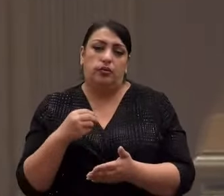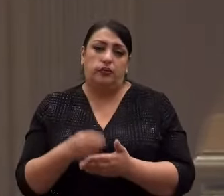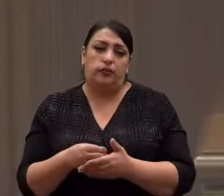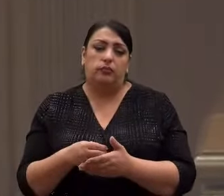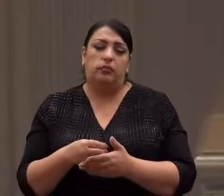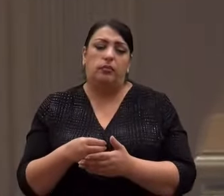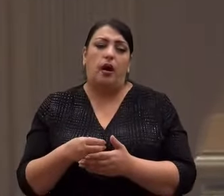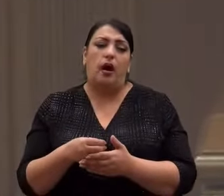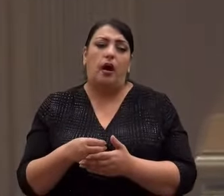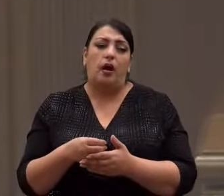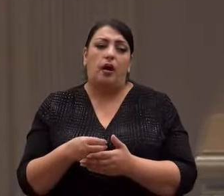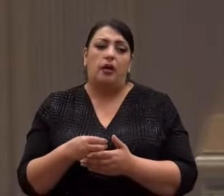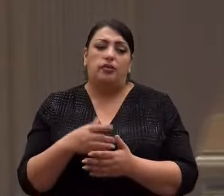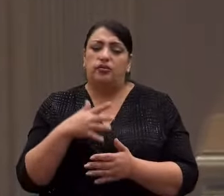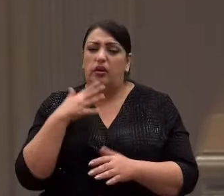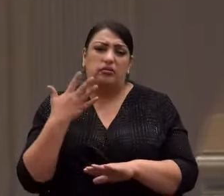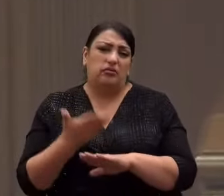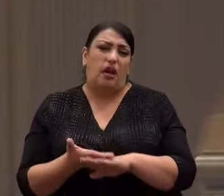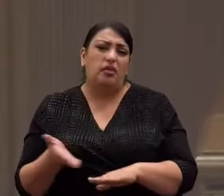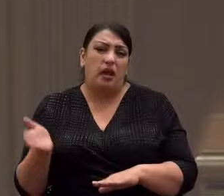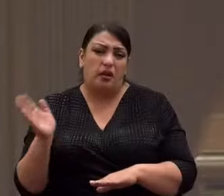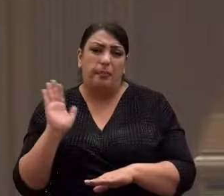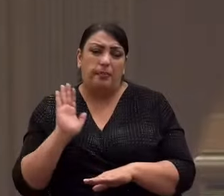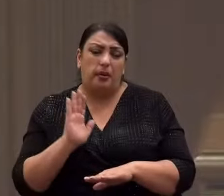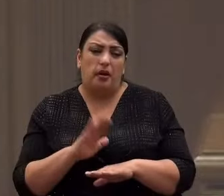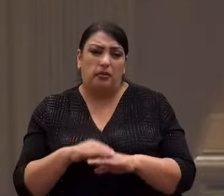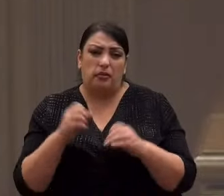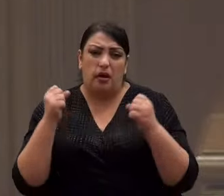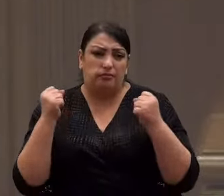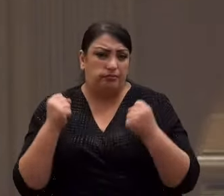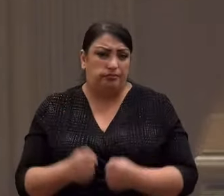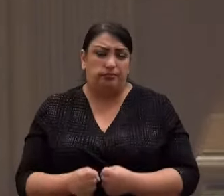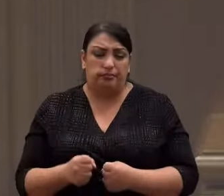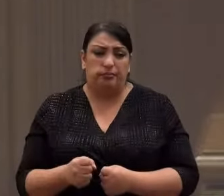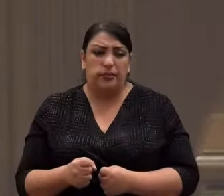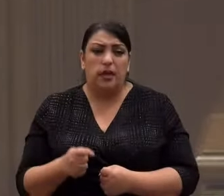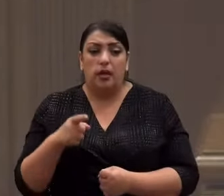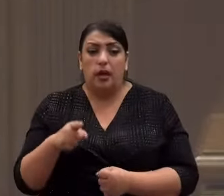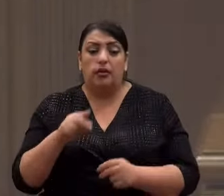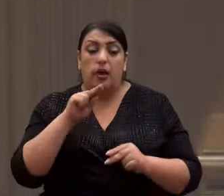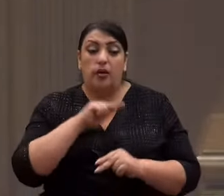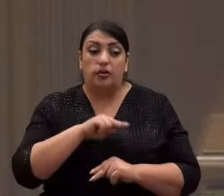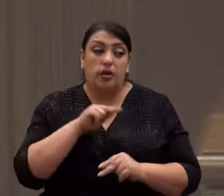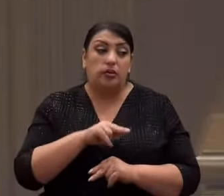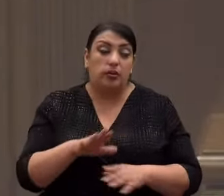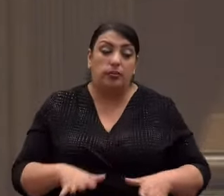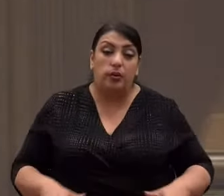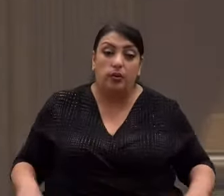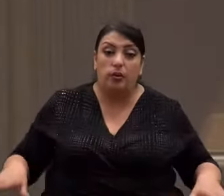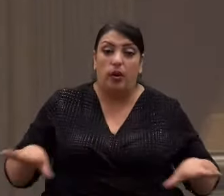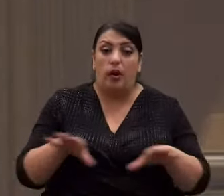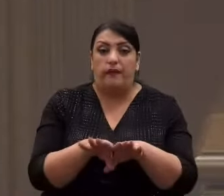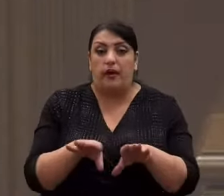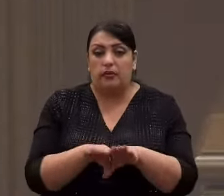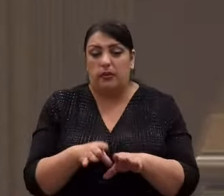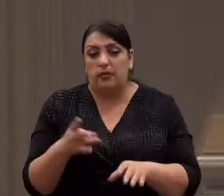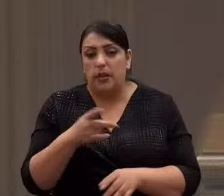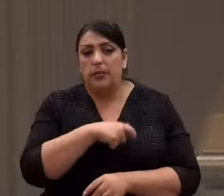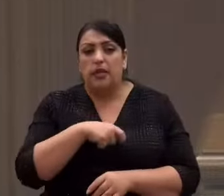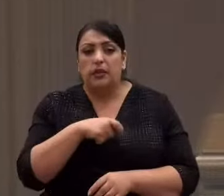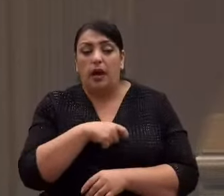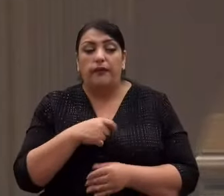է, և կարծում եմ այս աշխատանքը մենք բոլորս պետք է անենք միասին, հարգելի